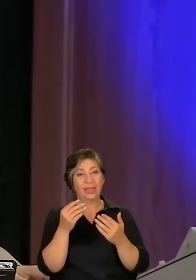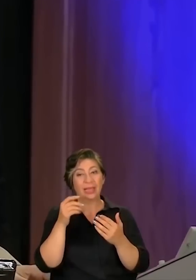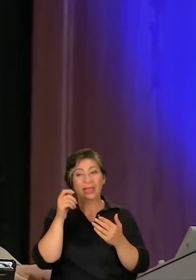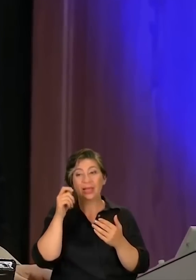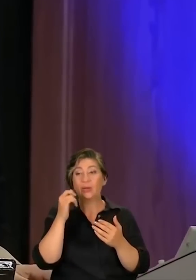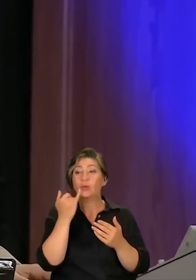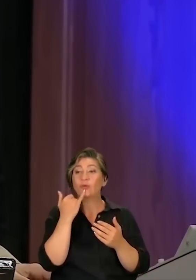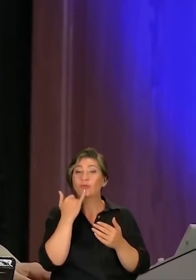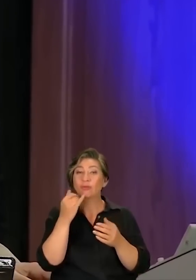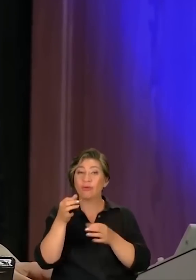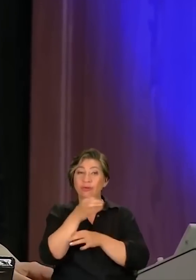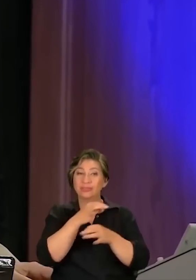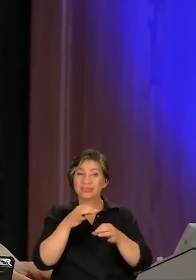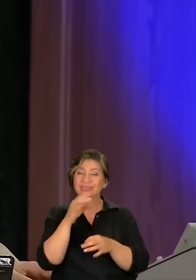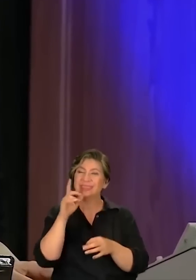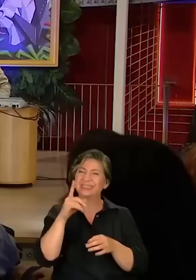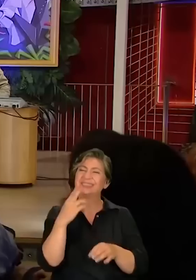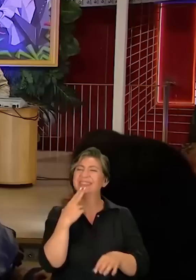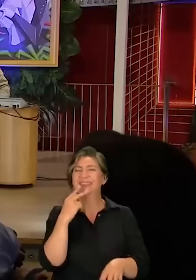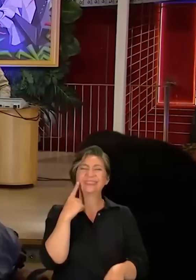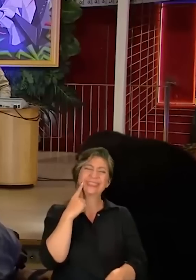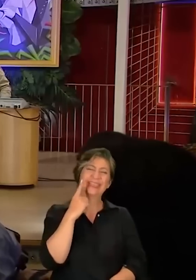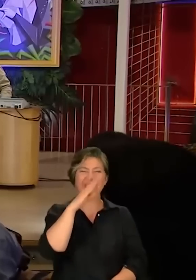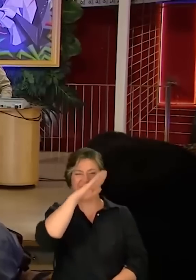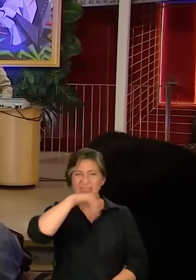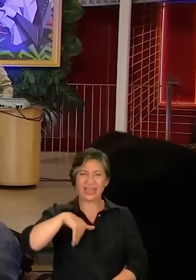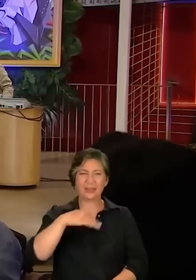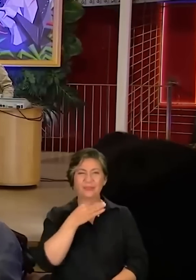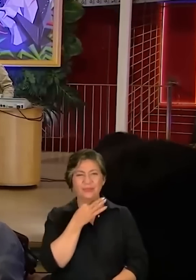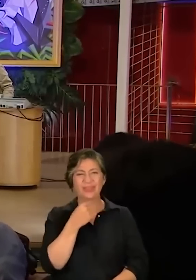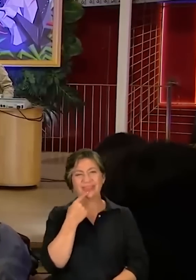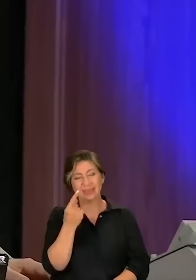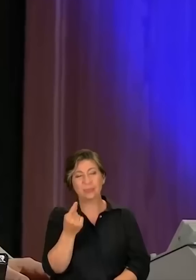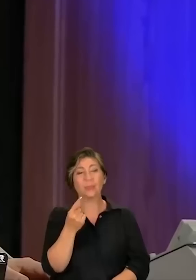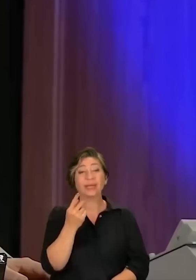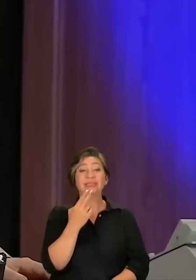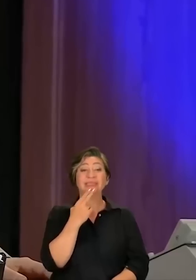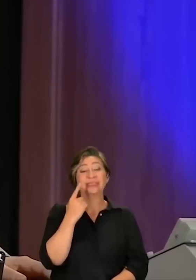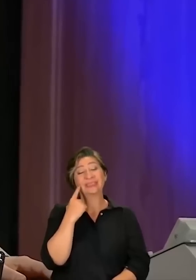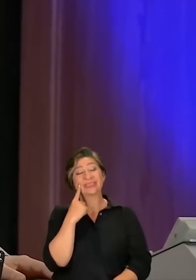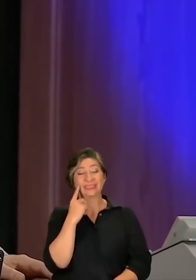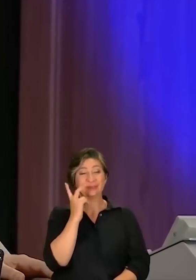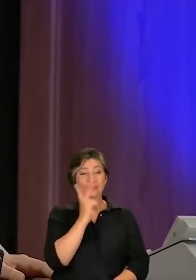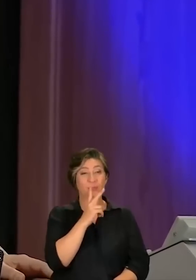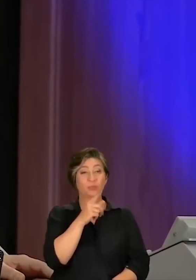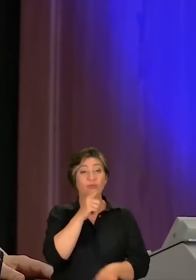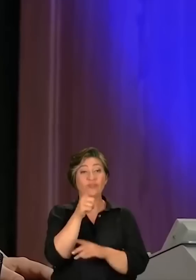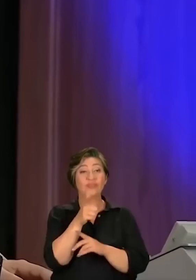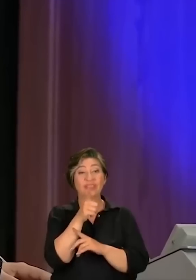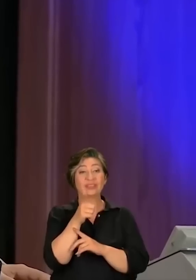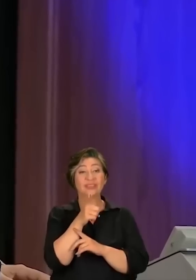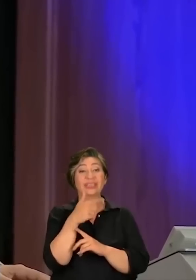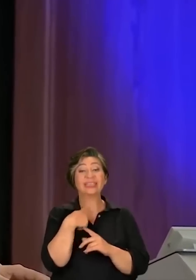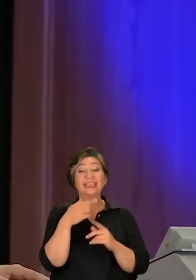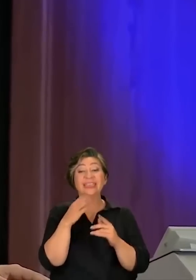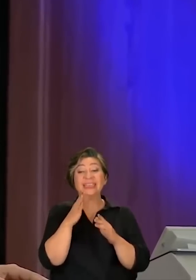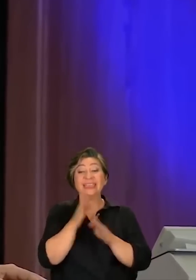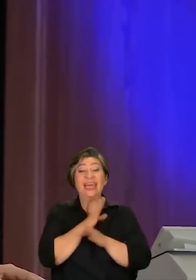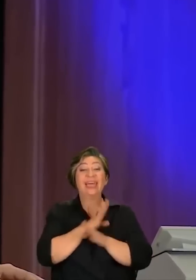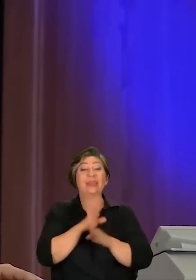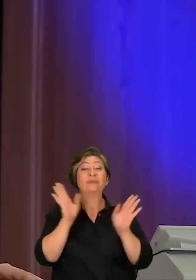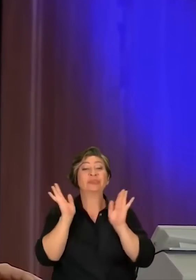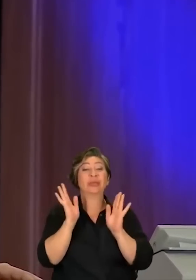prodüktörümden, konu koordinatörümden rica ettim. Seda Sayan hanımefendiyi çağıralım dedim ama yani Seda Sayan hanımefendinin bu videosuna